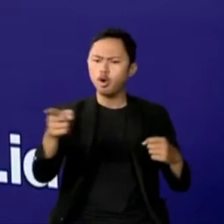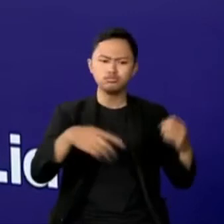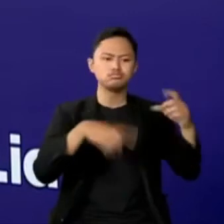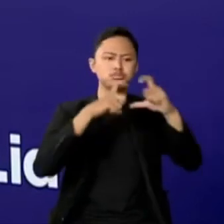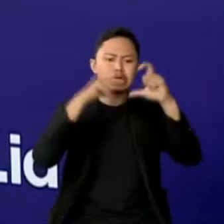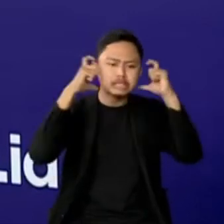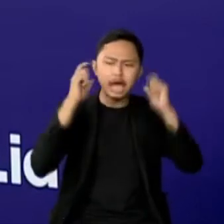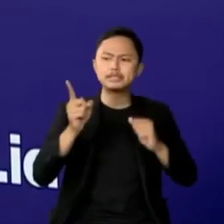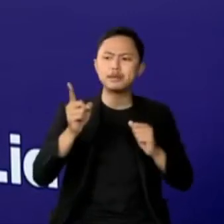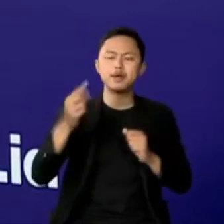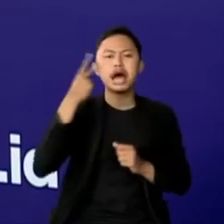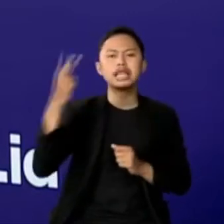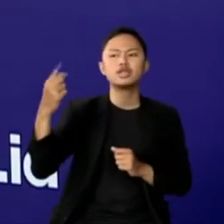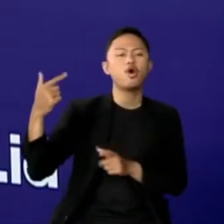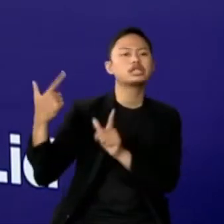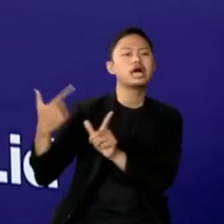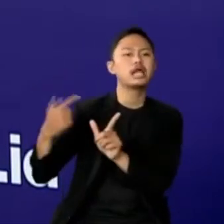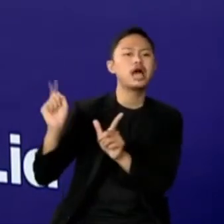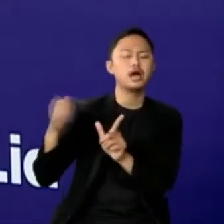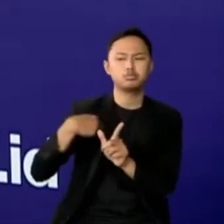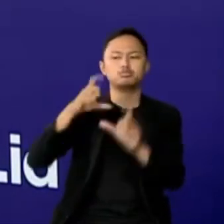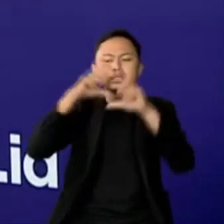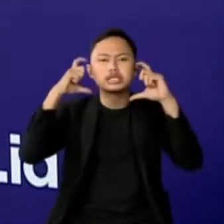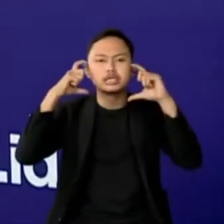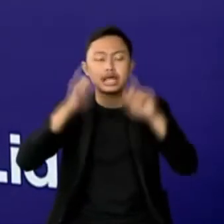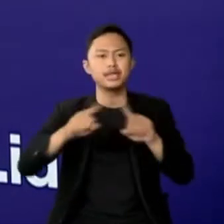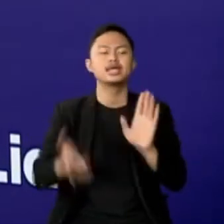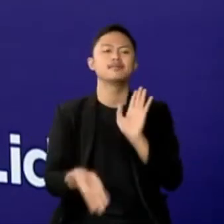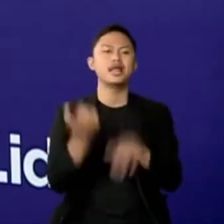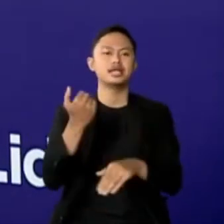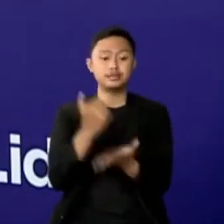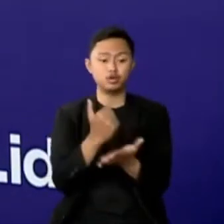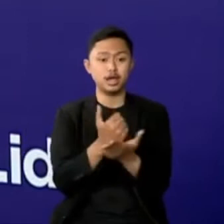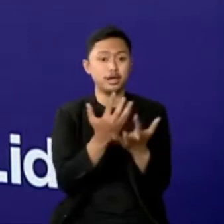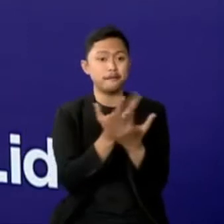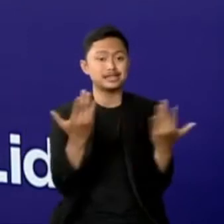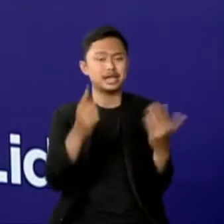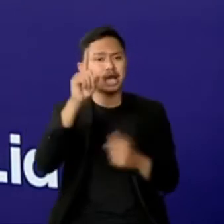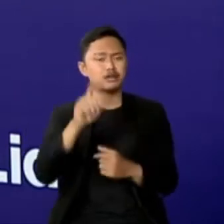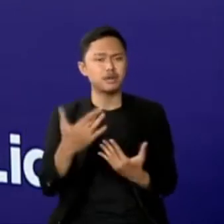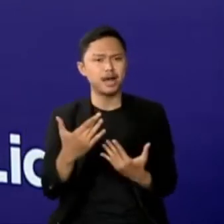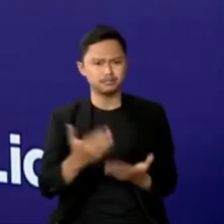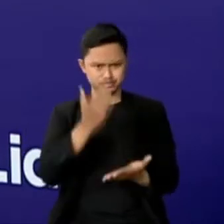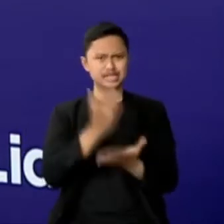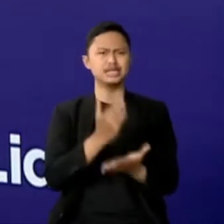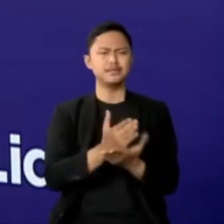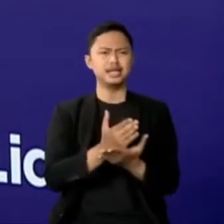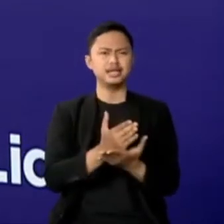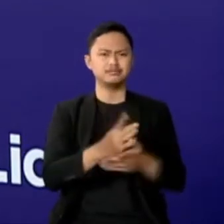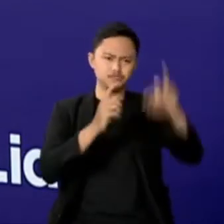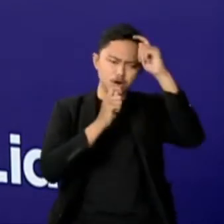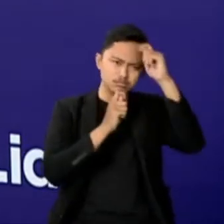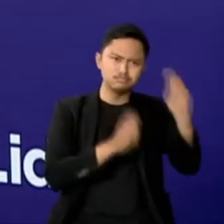karena ada pemerintah karena ada himbauan dan sebagai Tapi sebaliknya masyarakat harus menjadikan disiplin ini